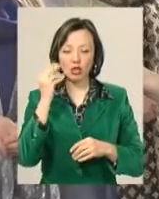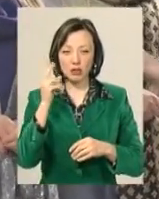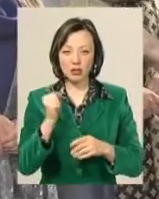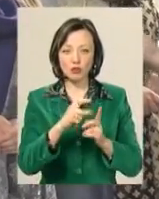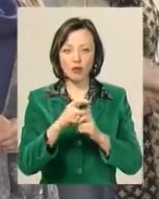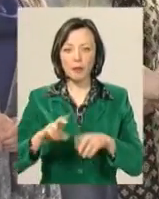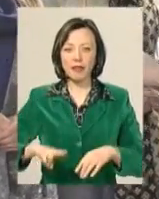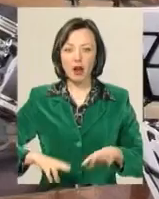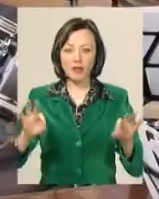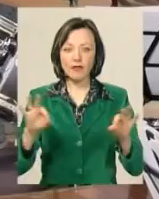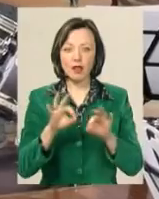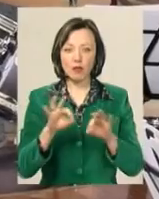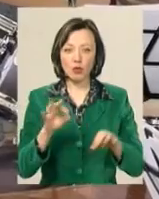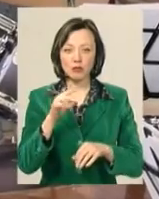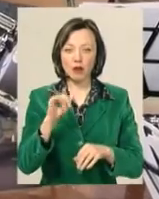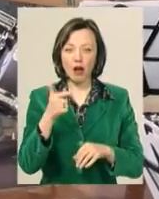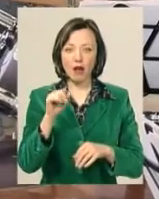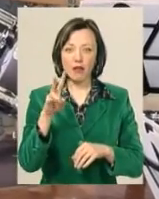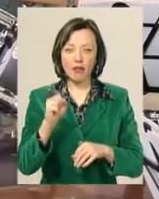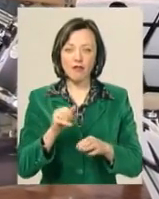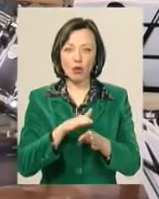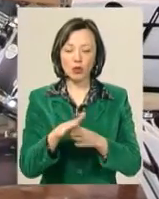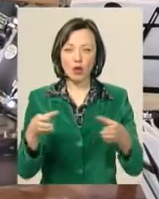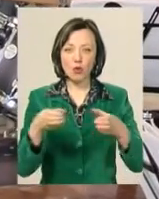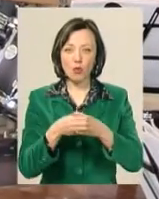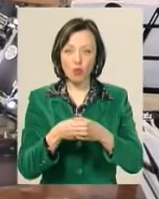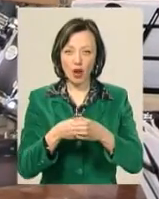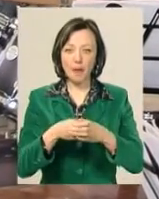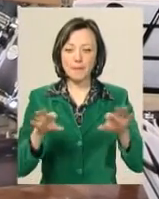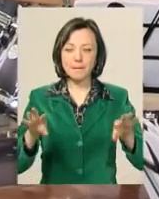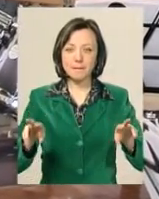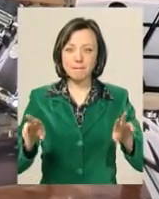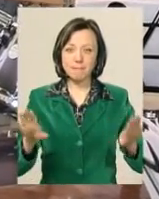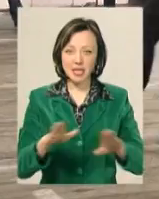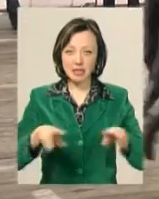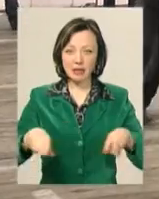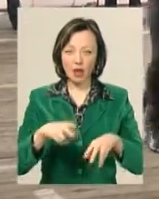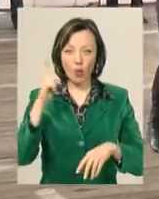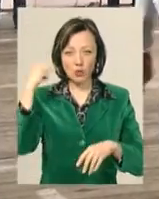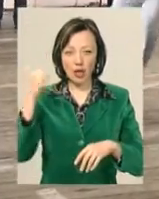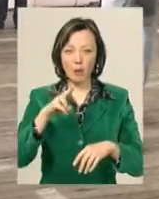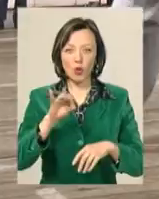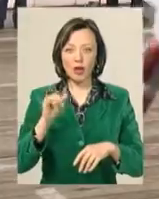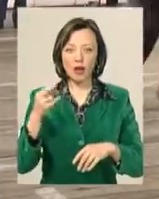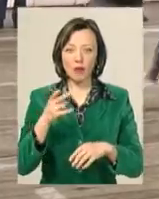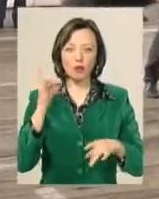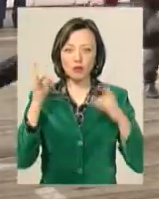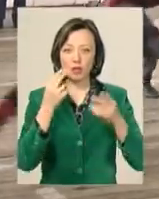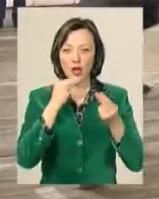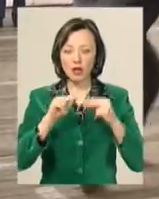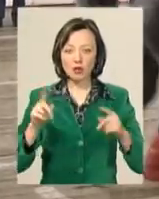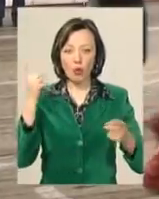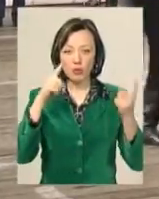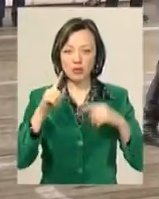словами директора філармонії Олександра Драгана, у виконанні хору академічного ансамблю пісні і танцю «Козаки Поділля» прозвучать кращі композиції